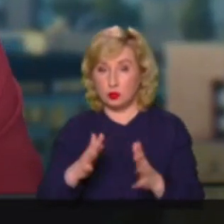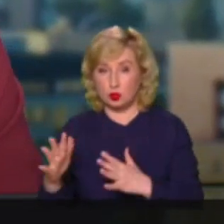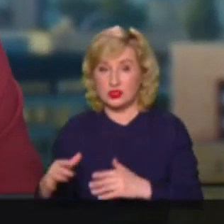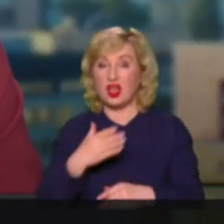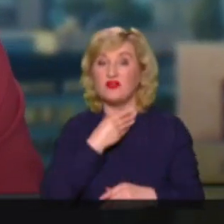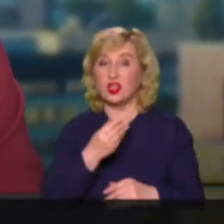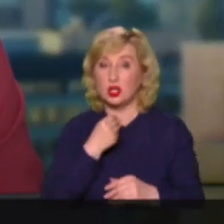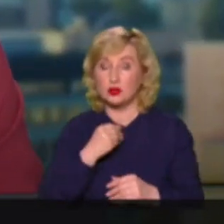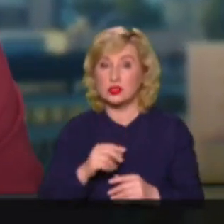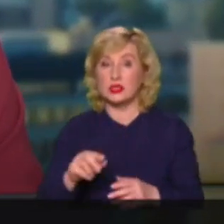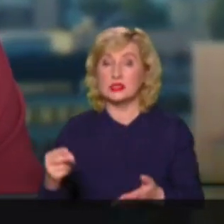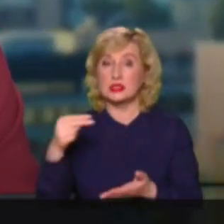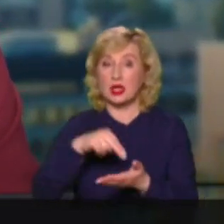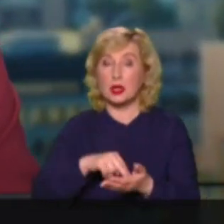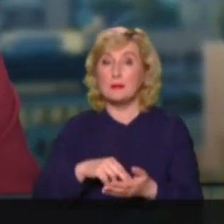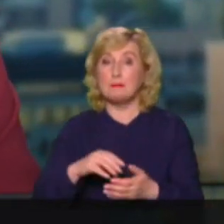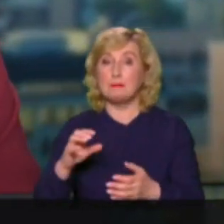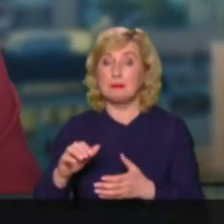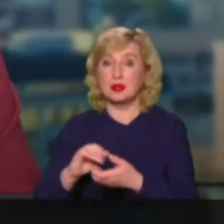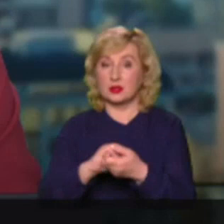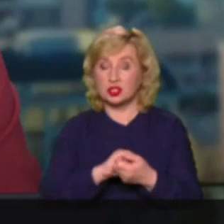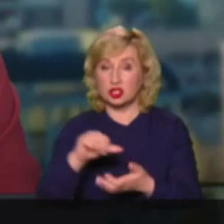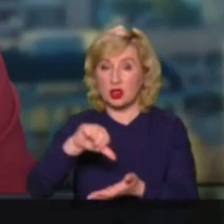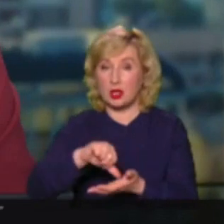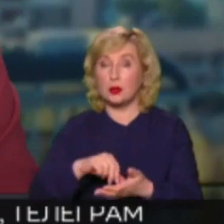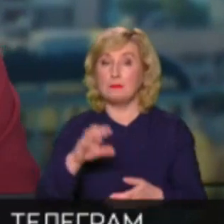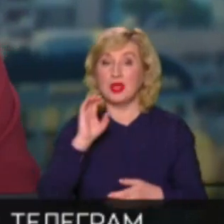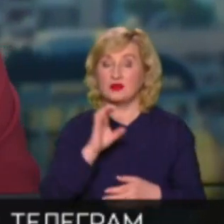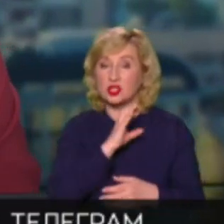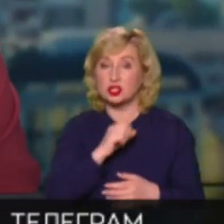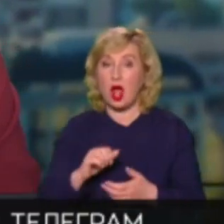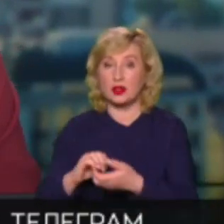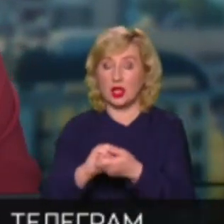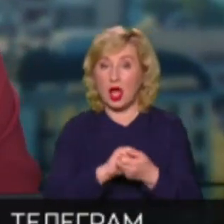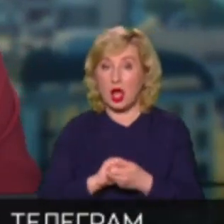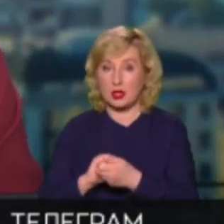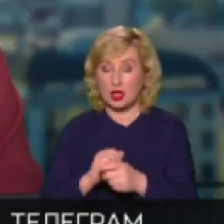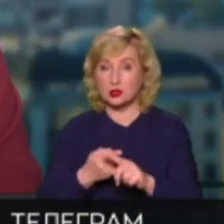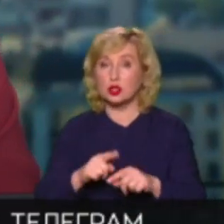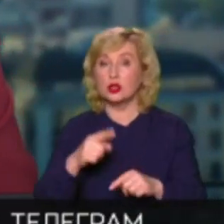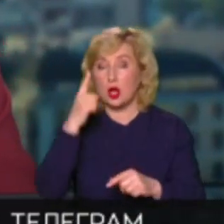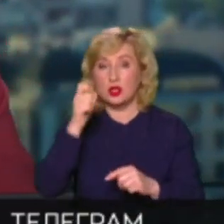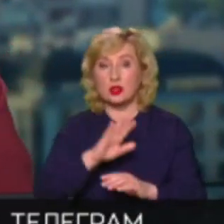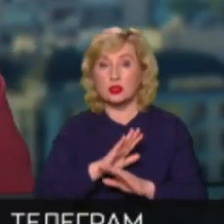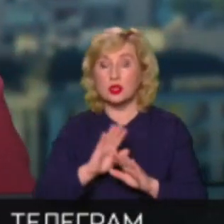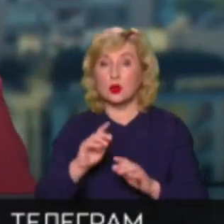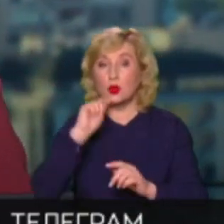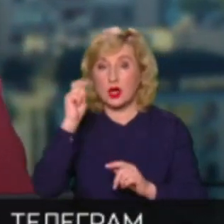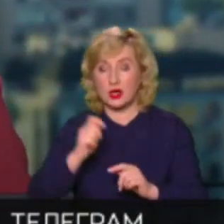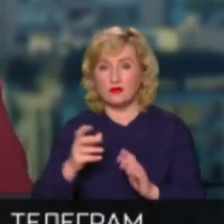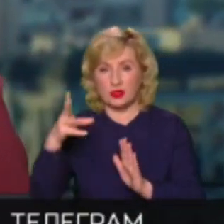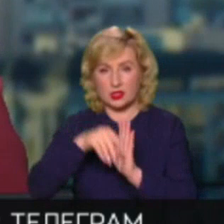членом Північно-Атлантичного альянсу. Про це президент сказав в відеозверненні та наголосив, що внесок українських воїнів